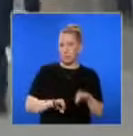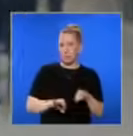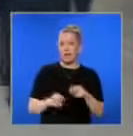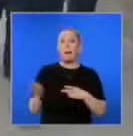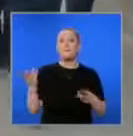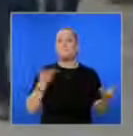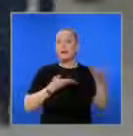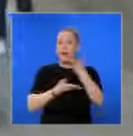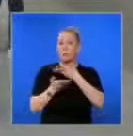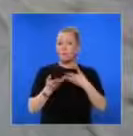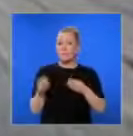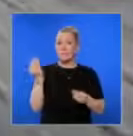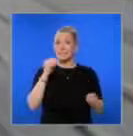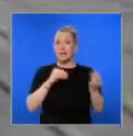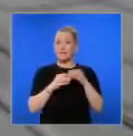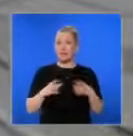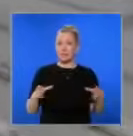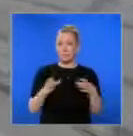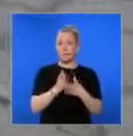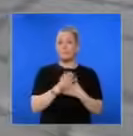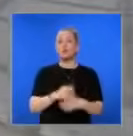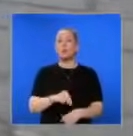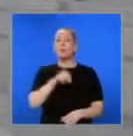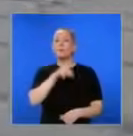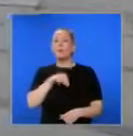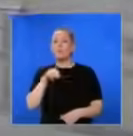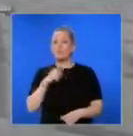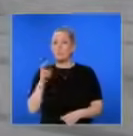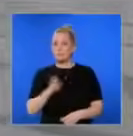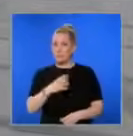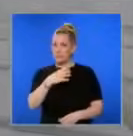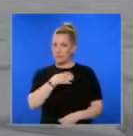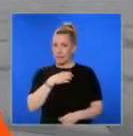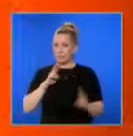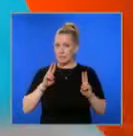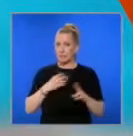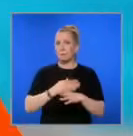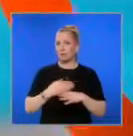за съставяне на кабинет между ППДБ и ГЕРБ СДС продължават.